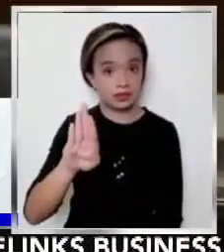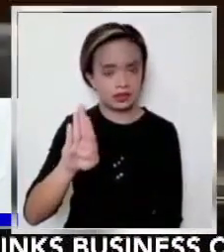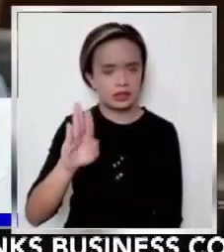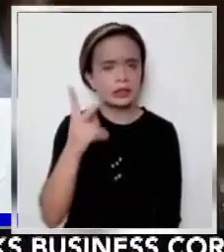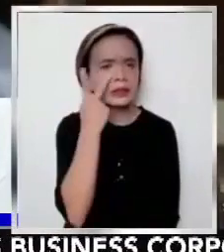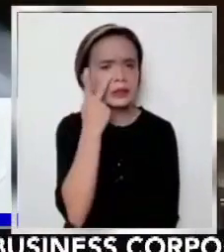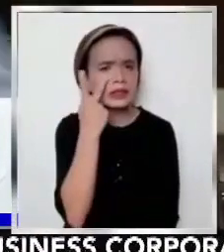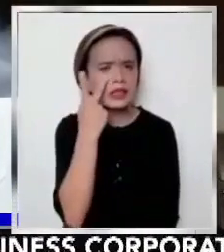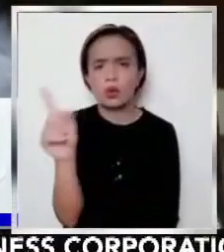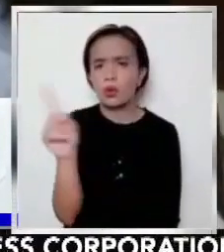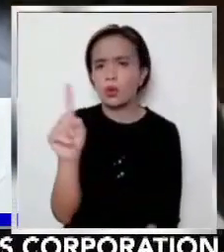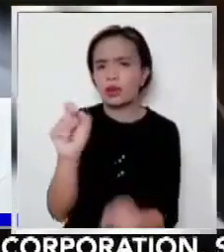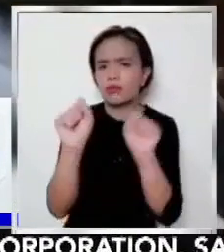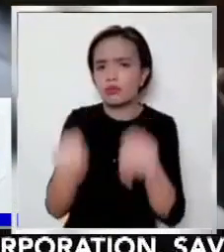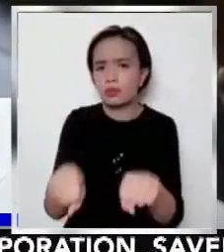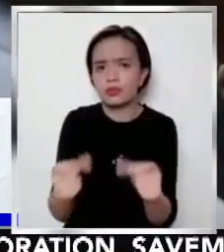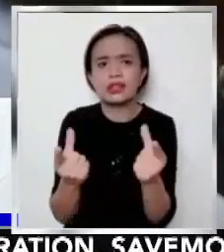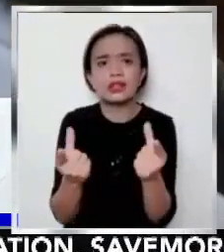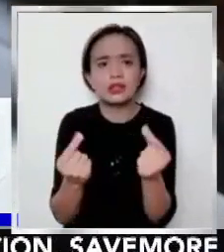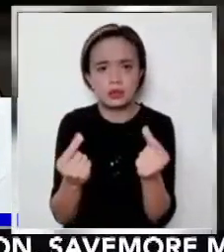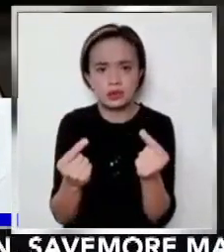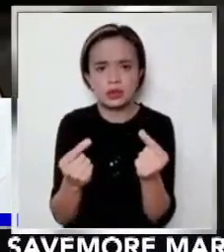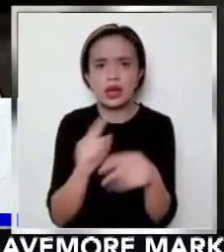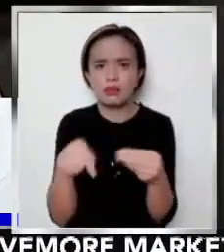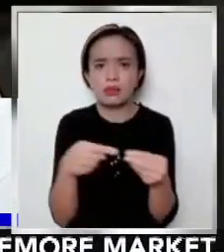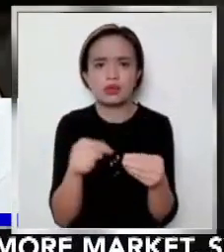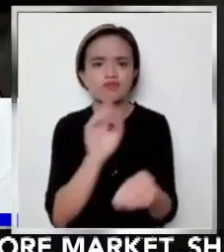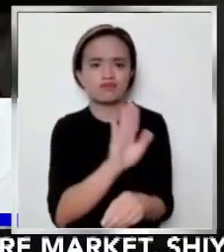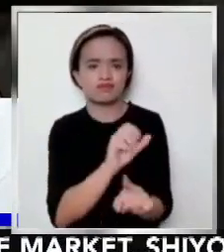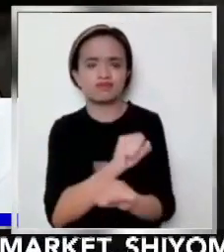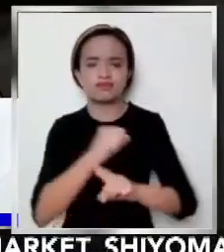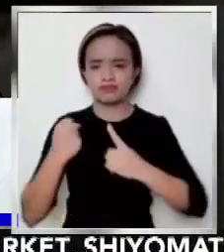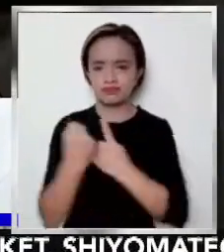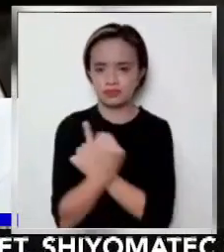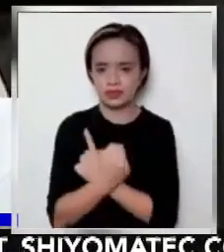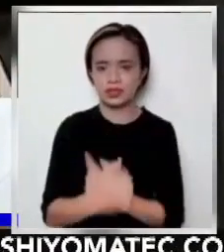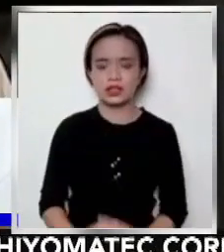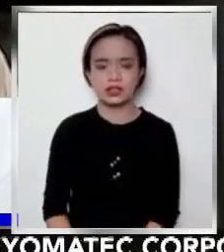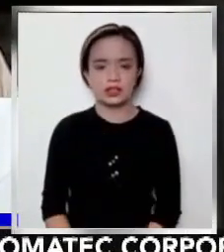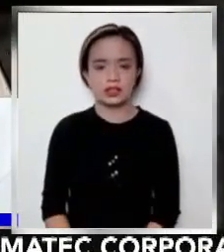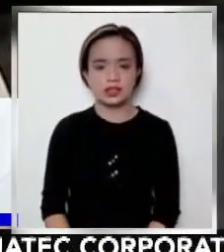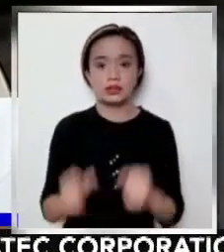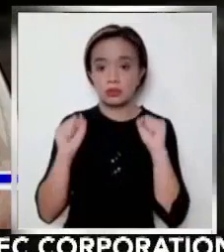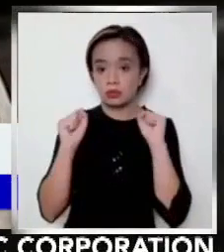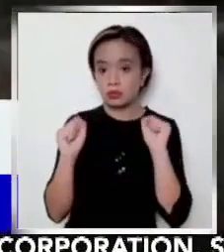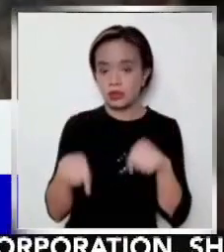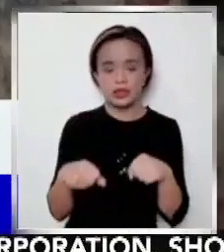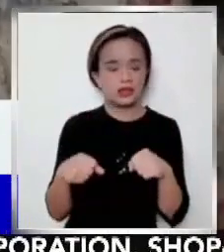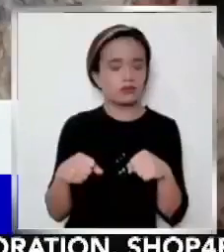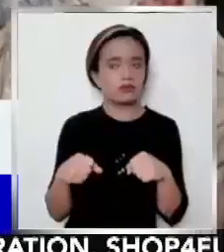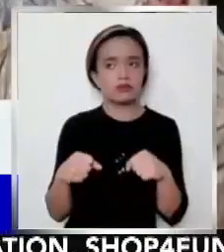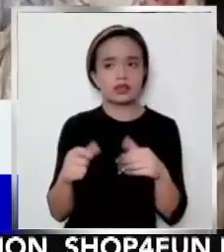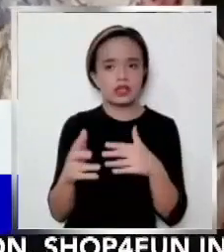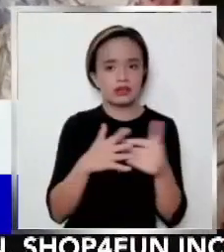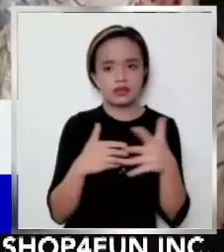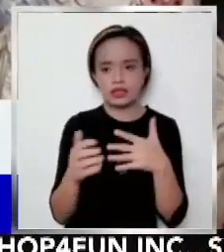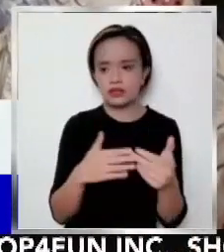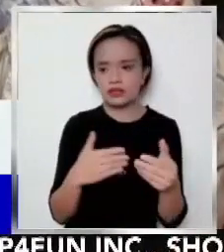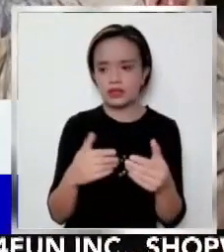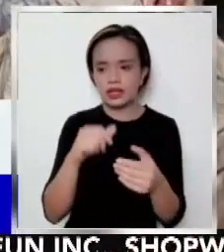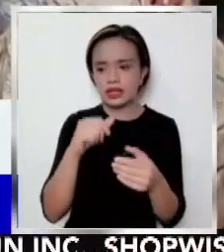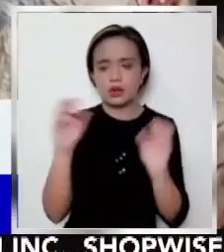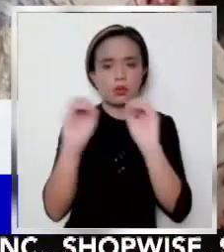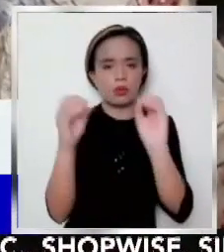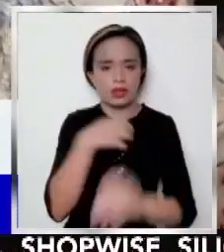maaari nilang gawin kaugnay ng sitwasyon. We can also do some motu proprio, I mean, even without complaint. We will